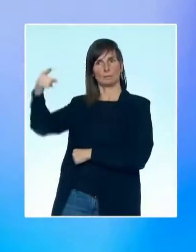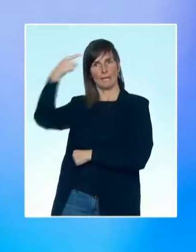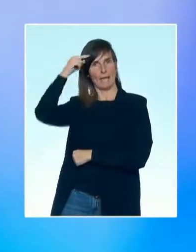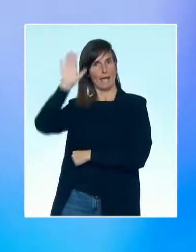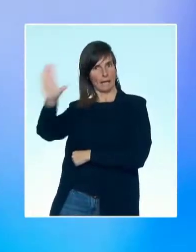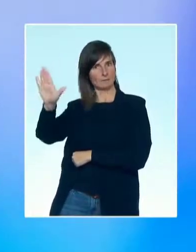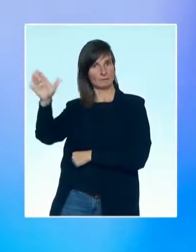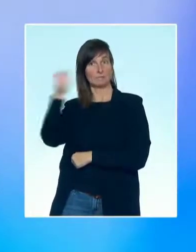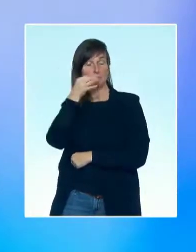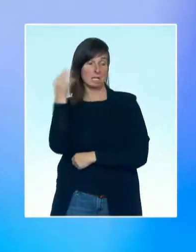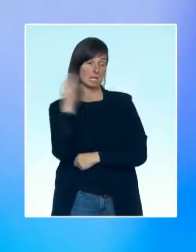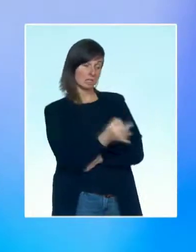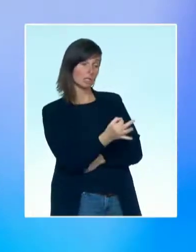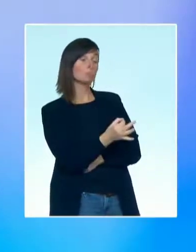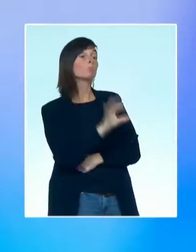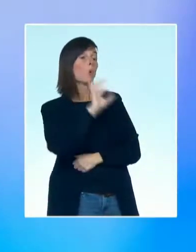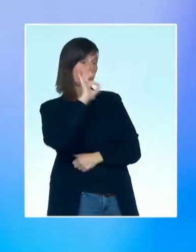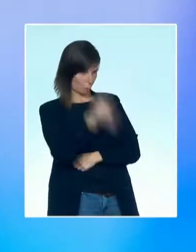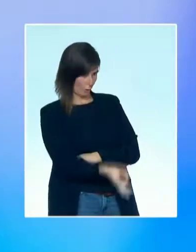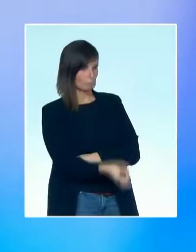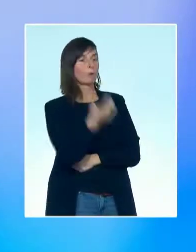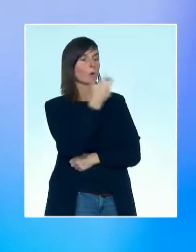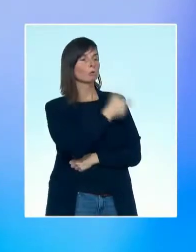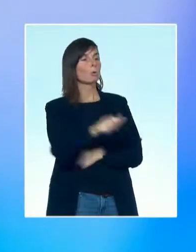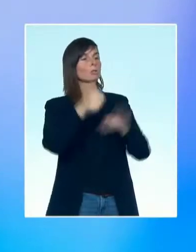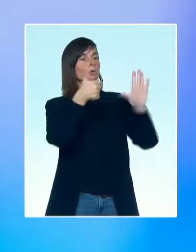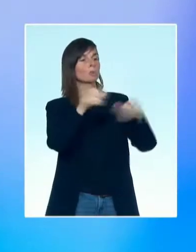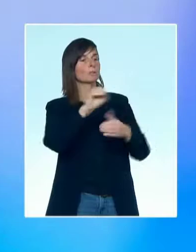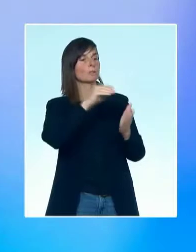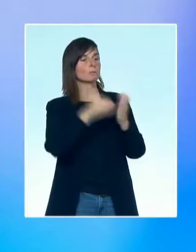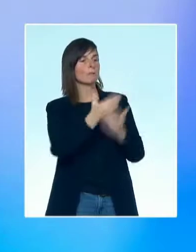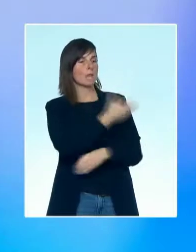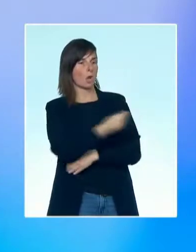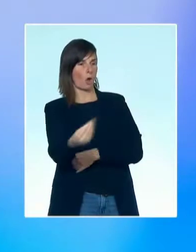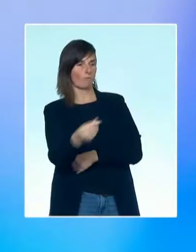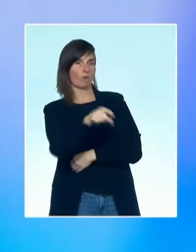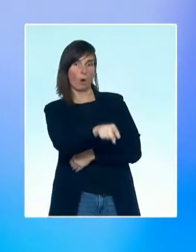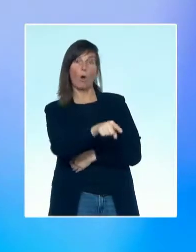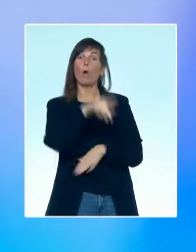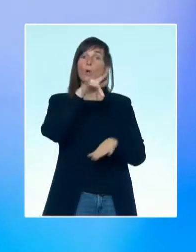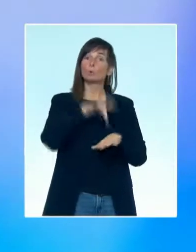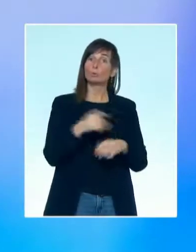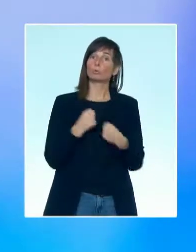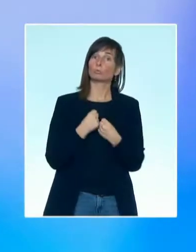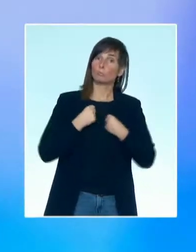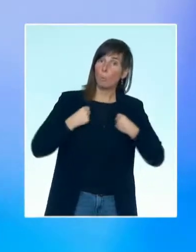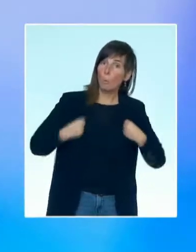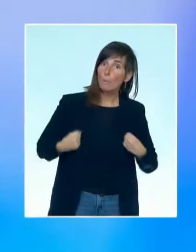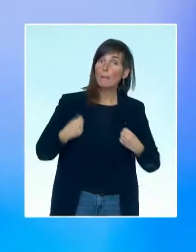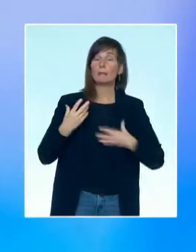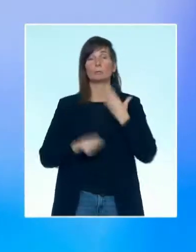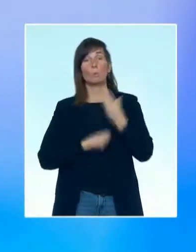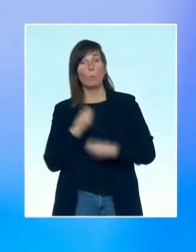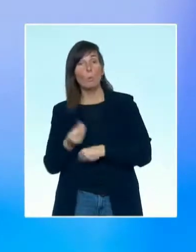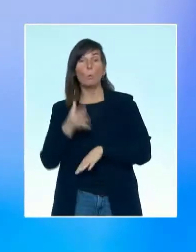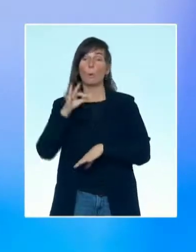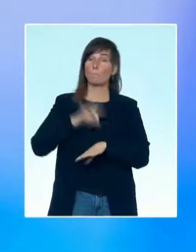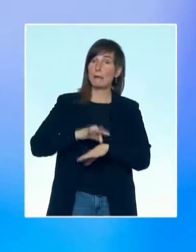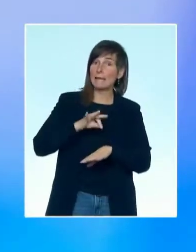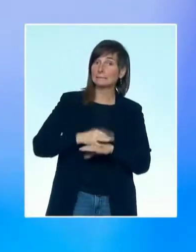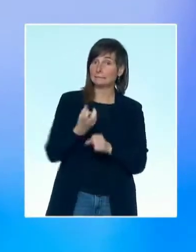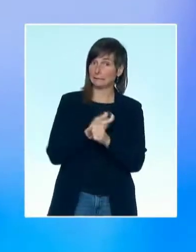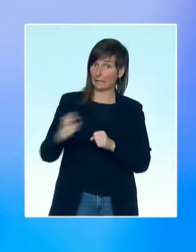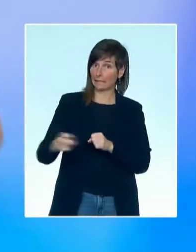pour les 360 000 enfants en situation de surpoids ou atteints de pathologies à